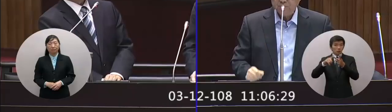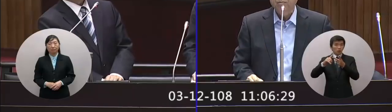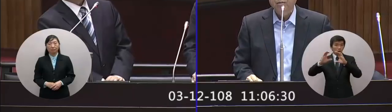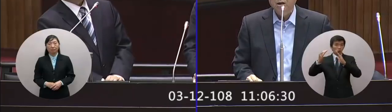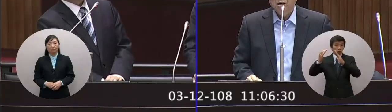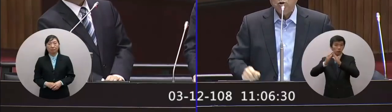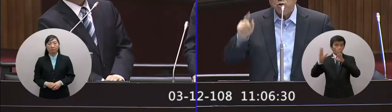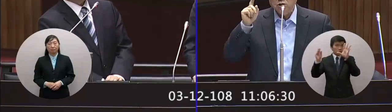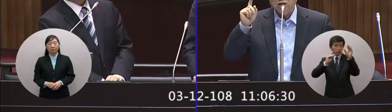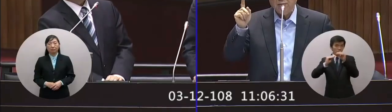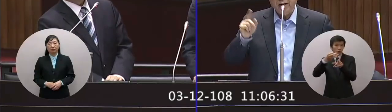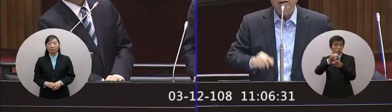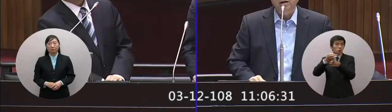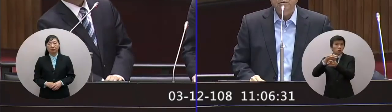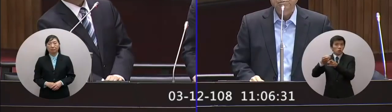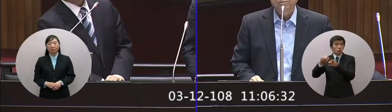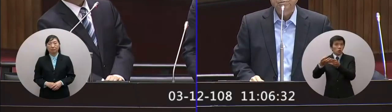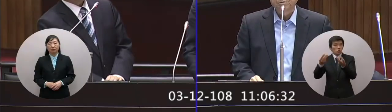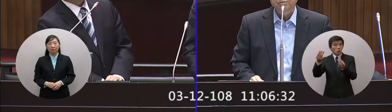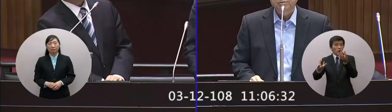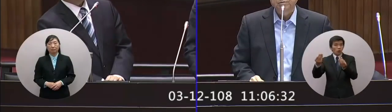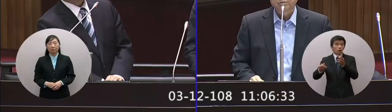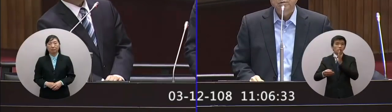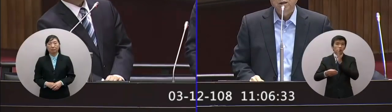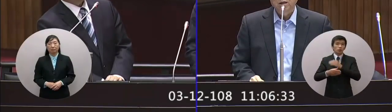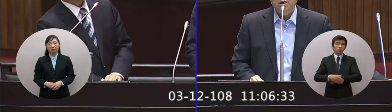分配。所以从这上面可以看得到，